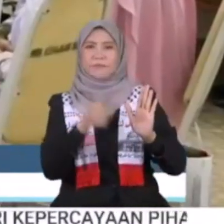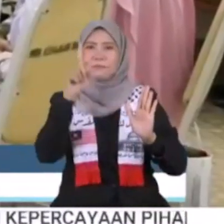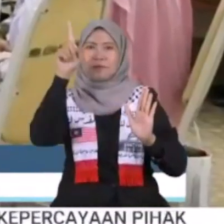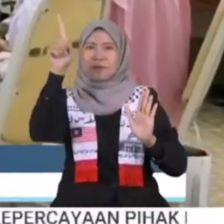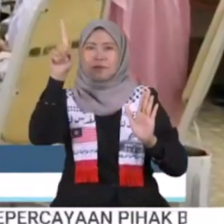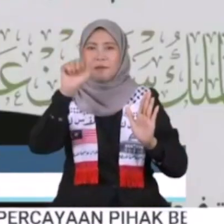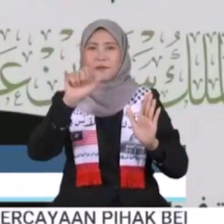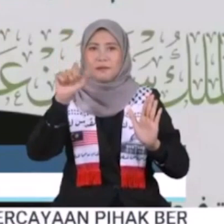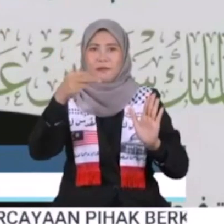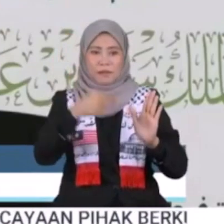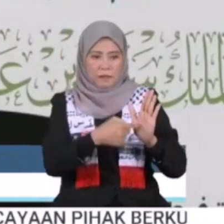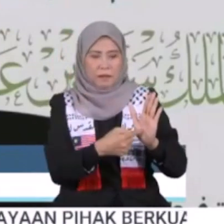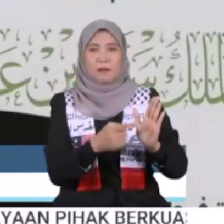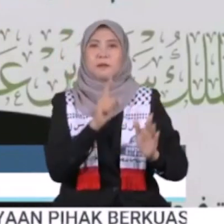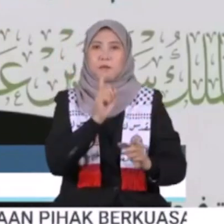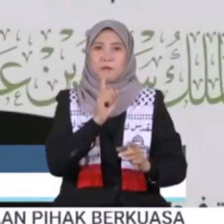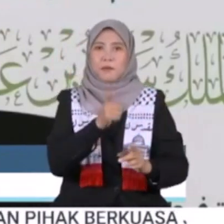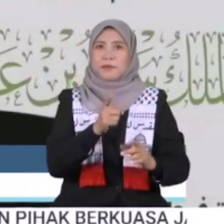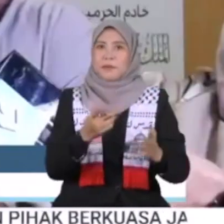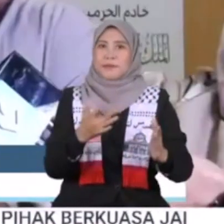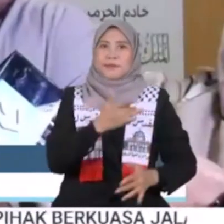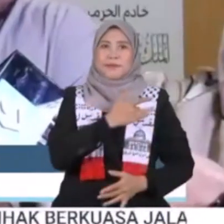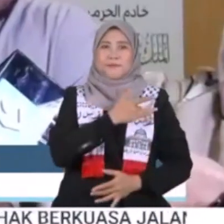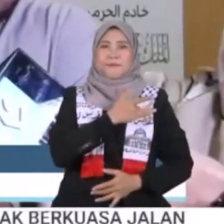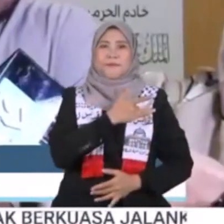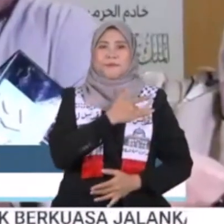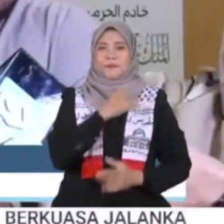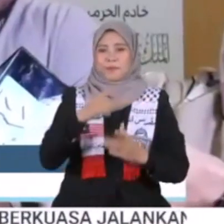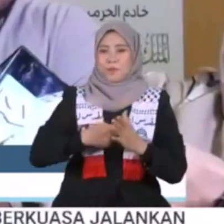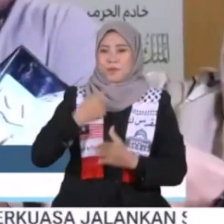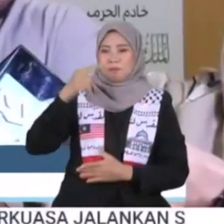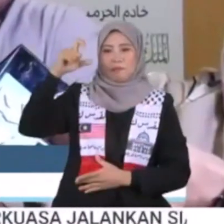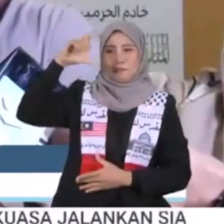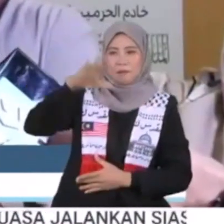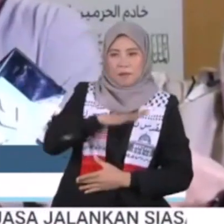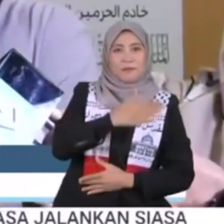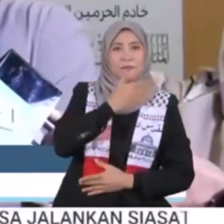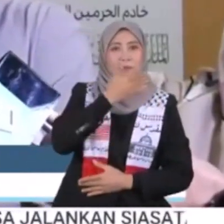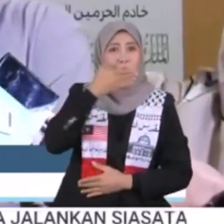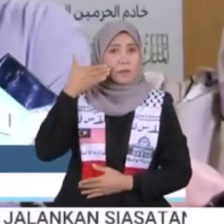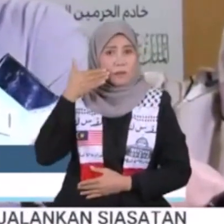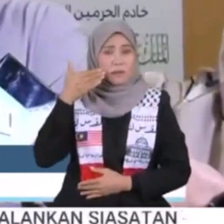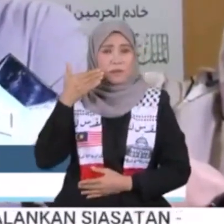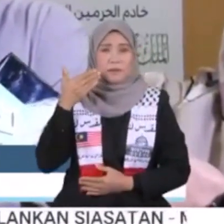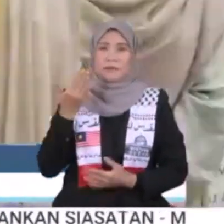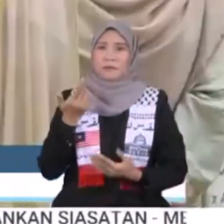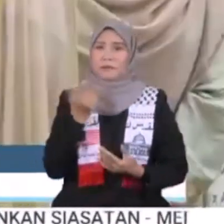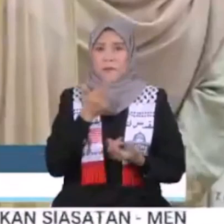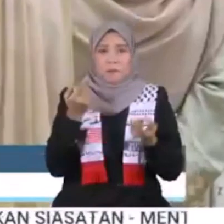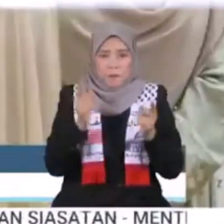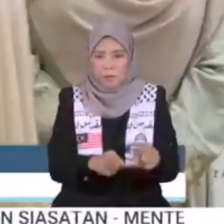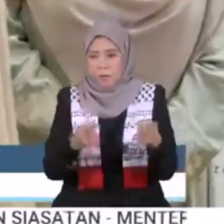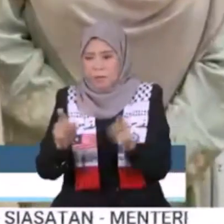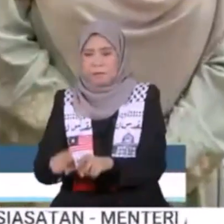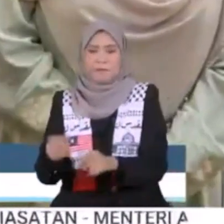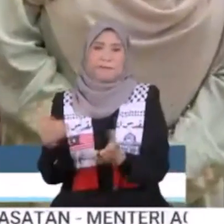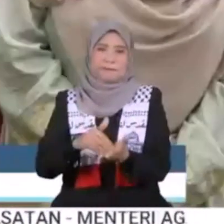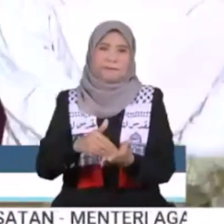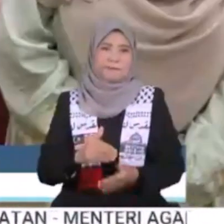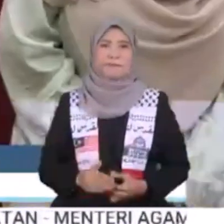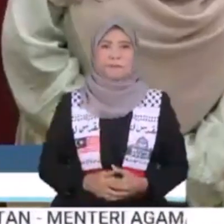dan satu perkara yang sangat apa ni sensitif dalam bulan Ramadan ni di kalangan orang Islam ni tidak tidak berulang pada